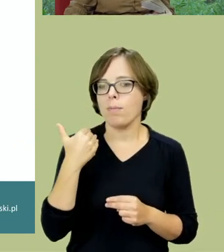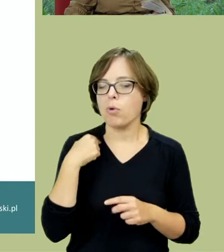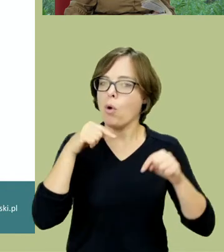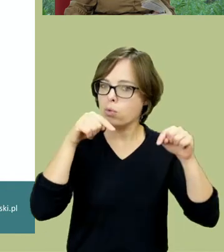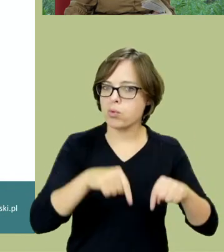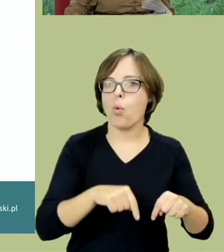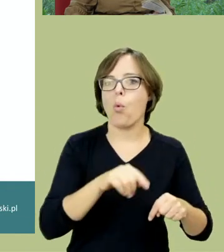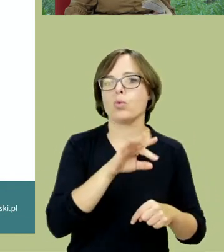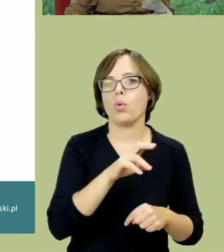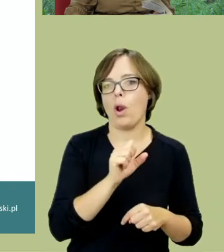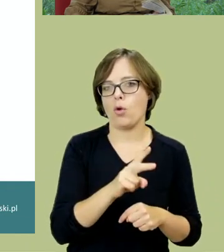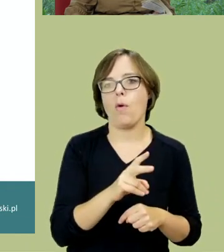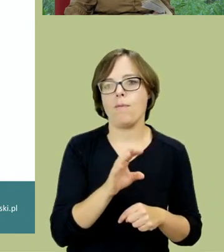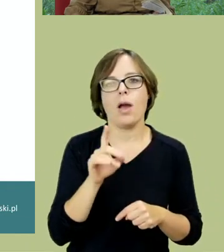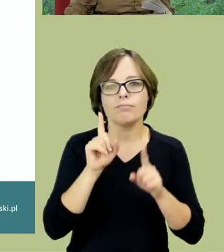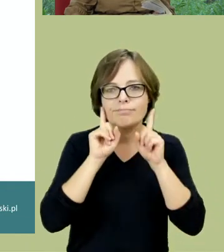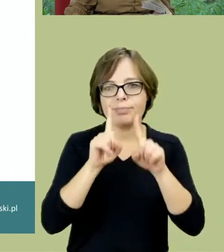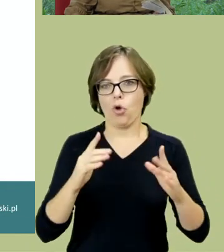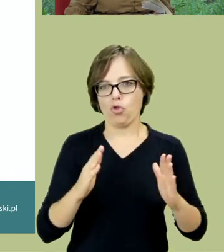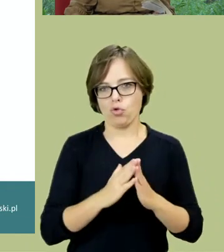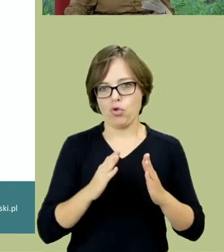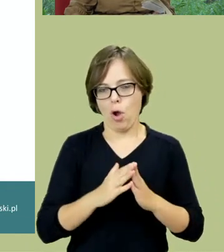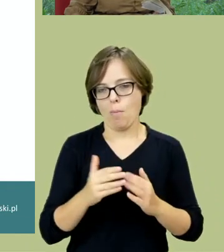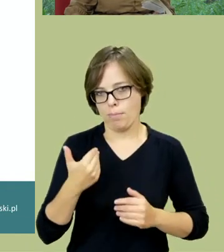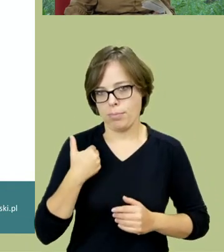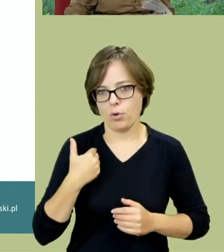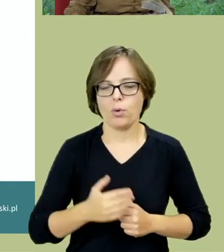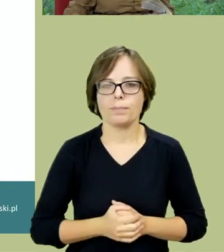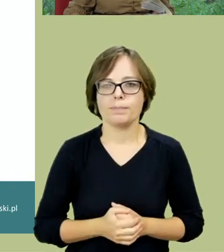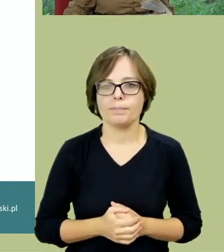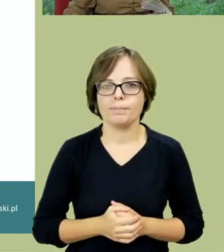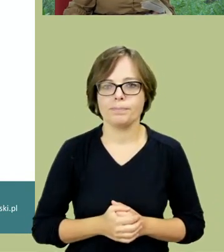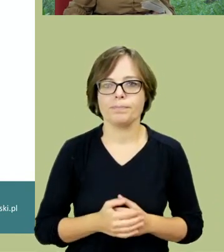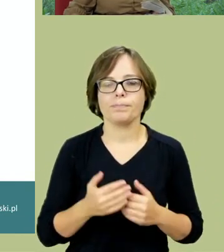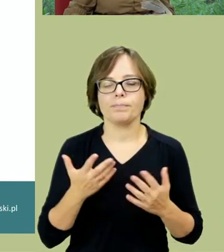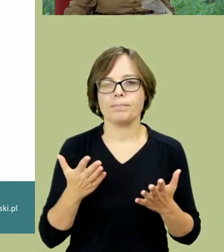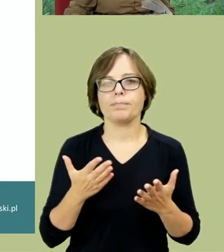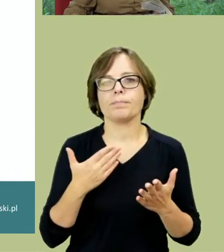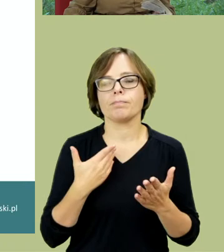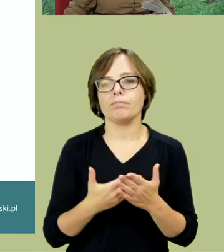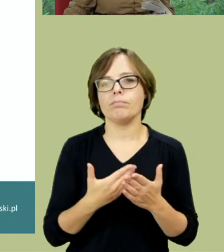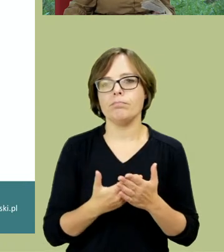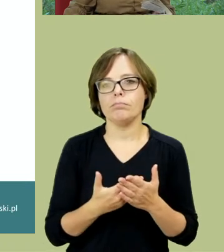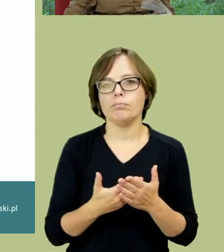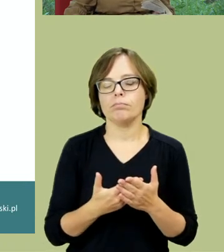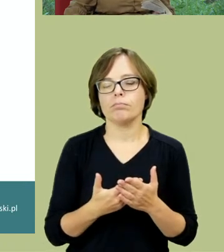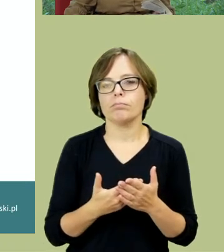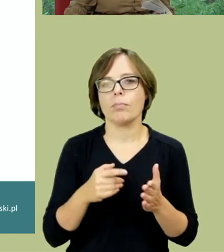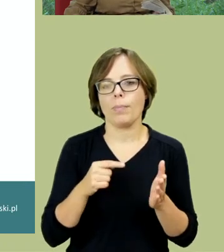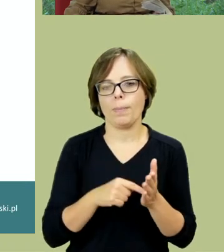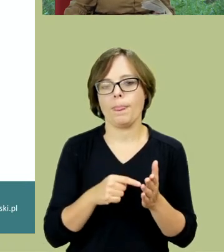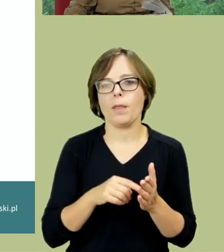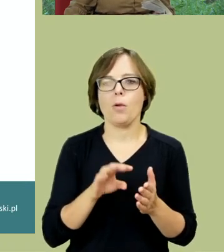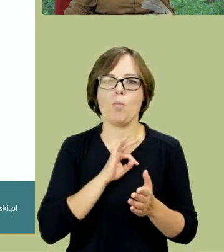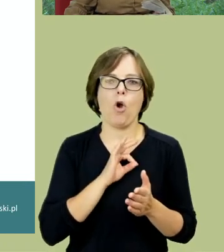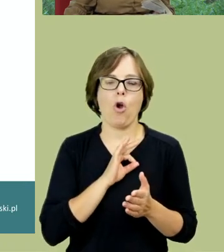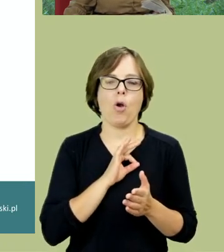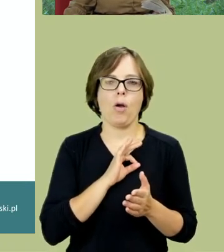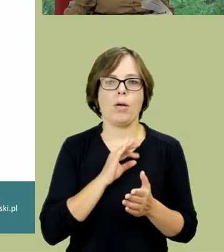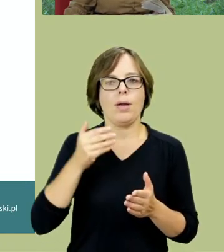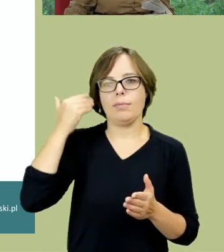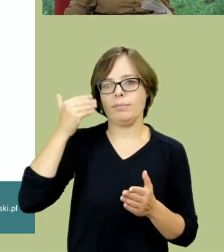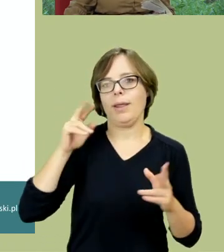Sulejówku właśnie miały swój prawdziwy rodzinny dom. I stąd taki tytuł mojego